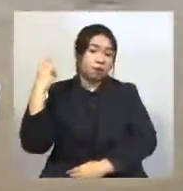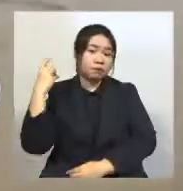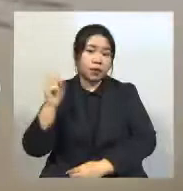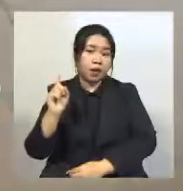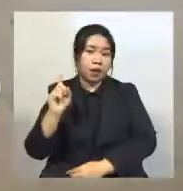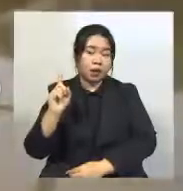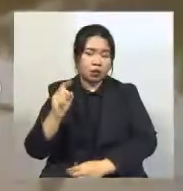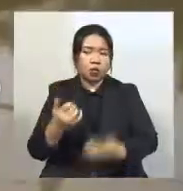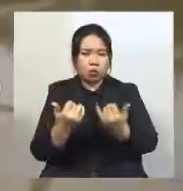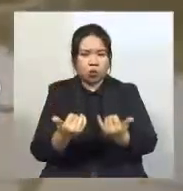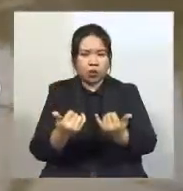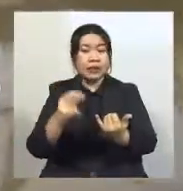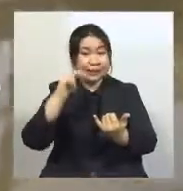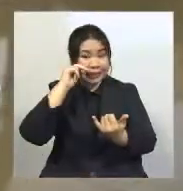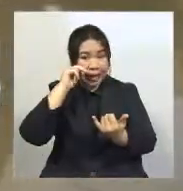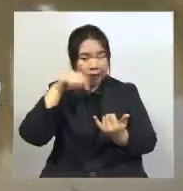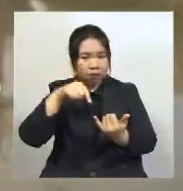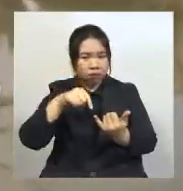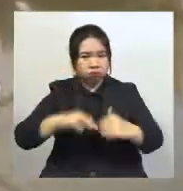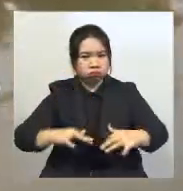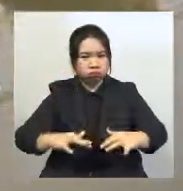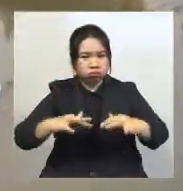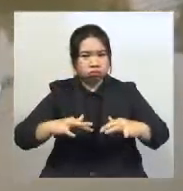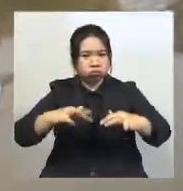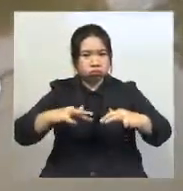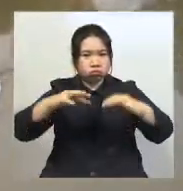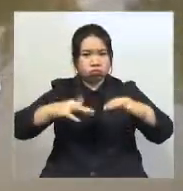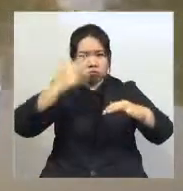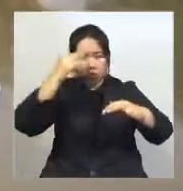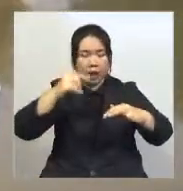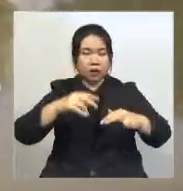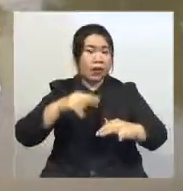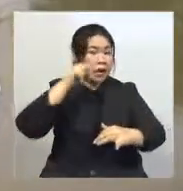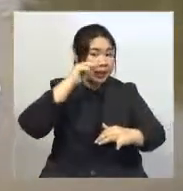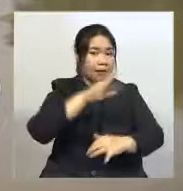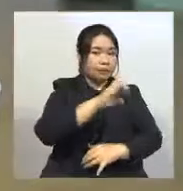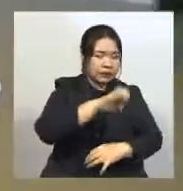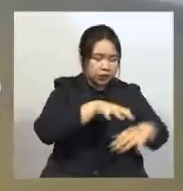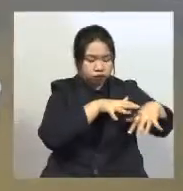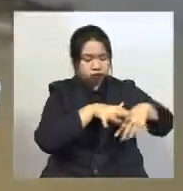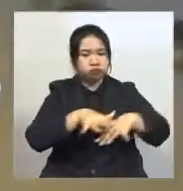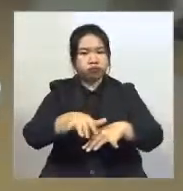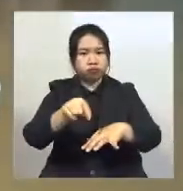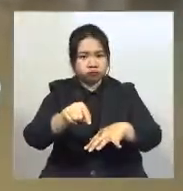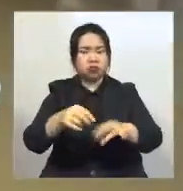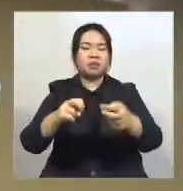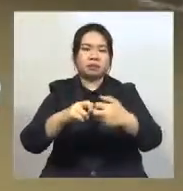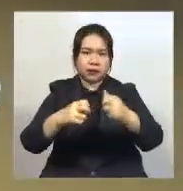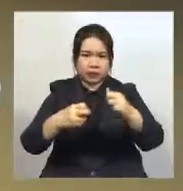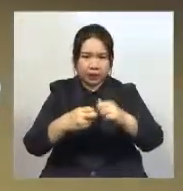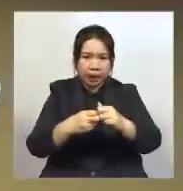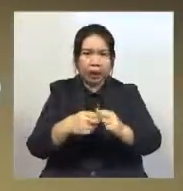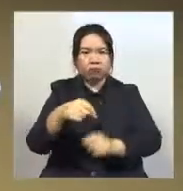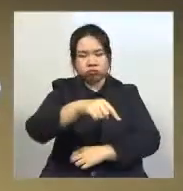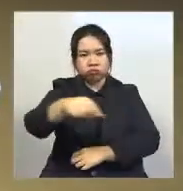วันนี้มีปริมาณน้ำเพิ่มขึ้นสูงเพราะยังคงต้องรับมวลน้ำจากลำน้ำฉี่อยู่ค่ะทำให้ส่งผลกระทบในวง